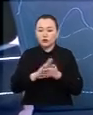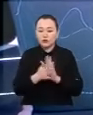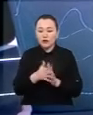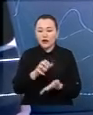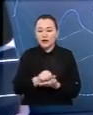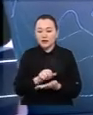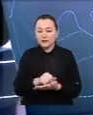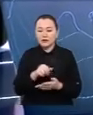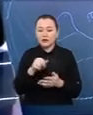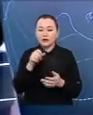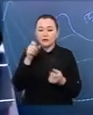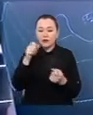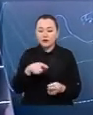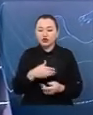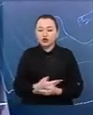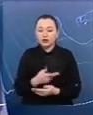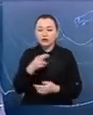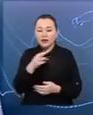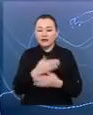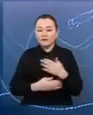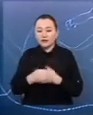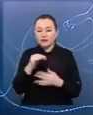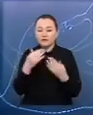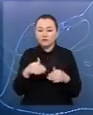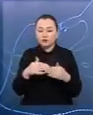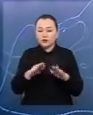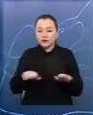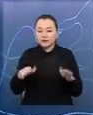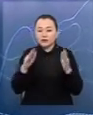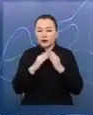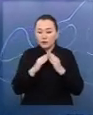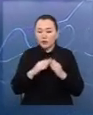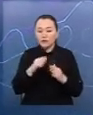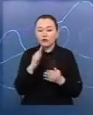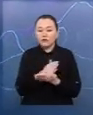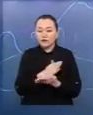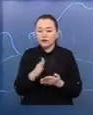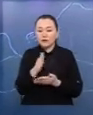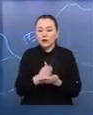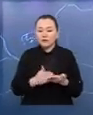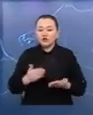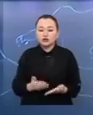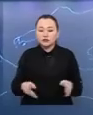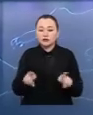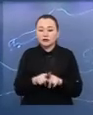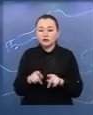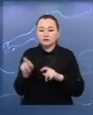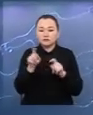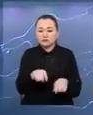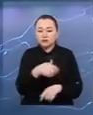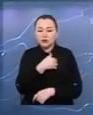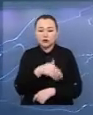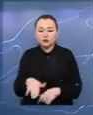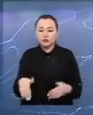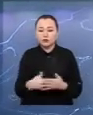аренды. Предназначено жилье для инвалидов, выпускников детских домов. Но почти половина жильцов так и не заехала в